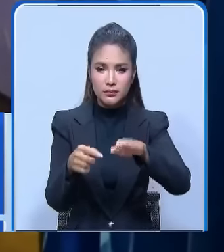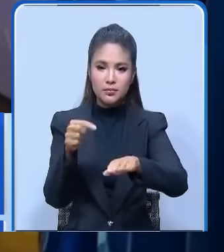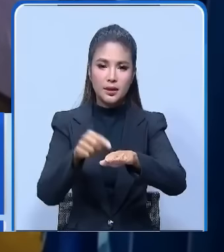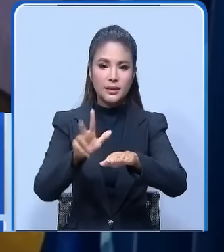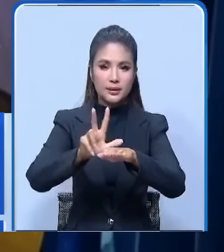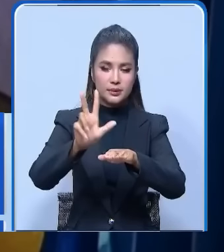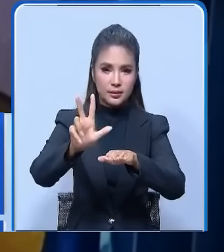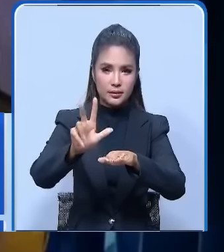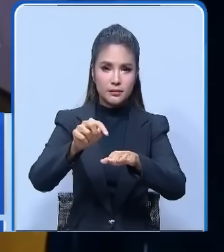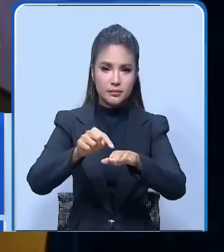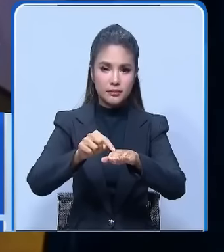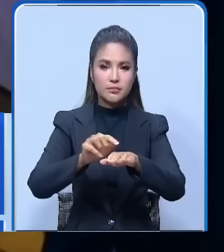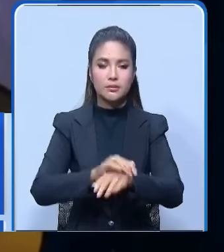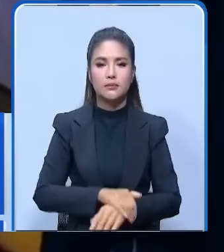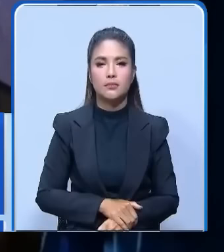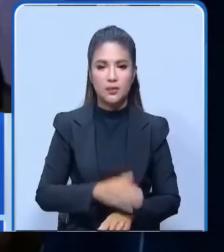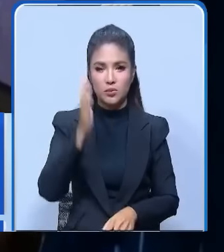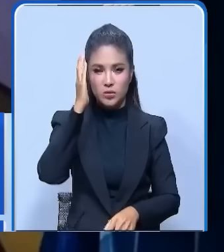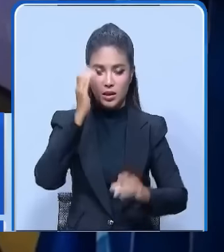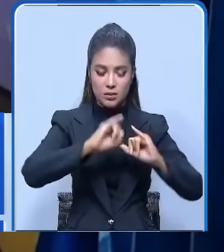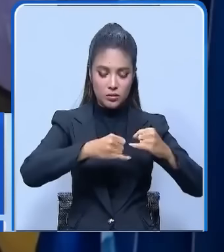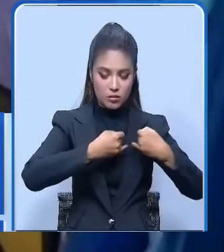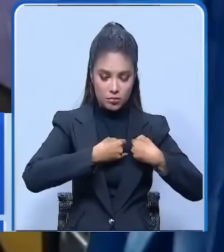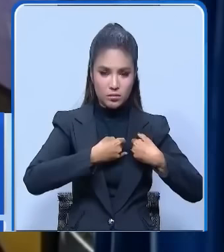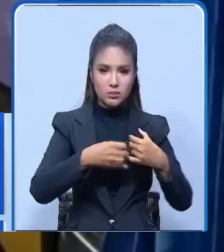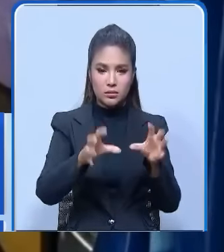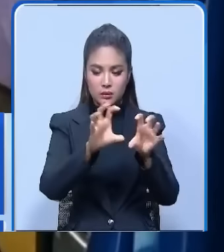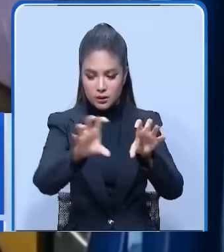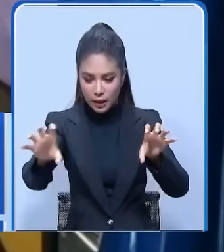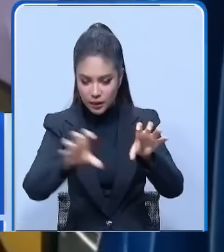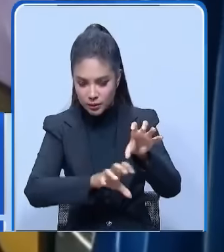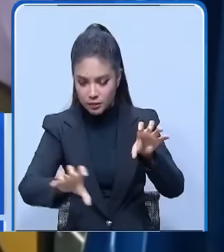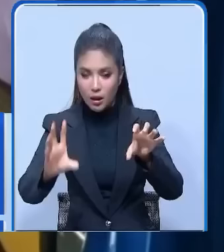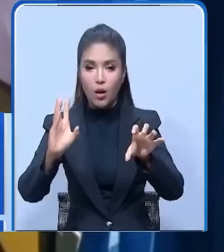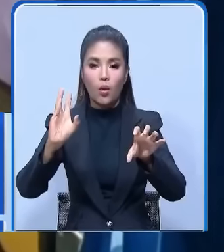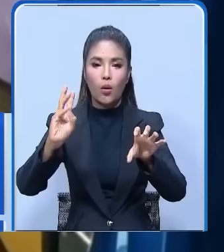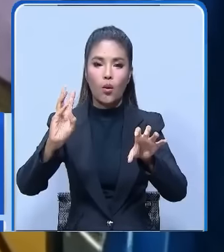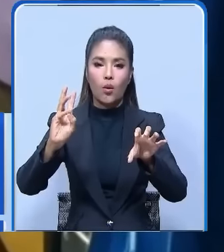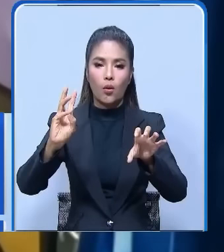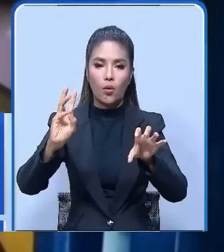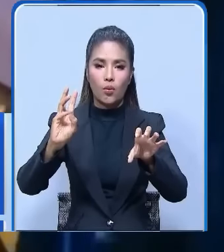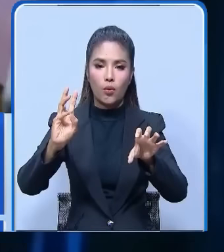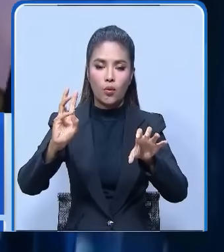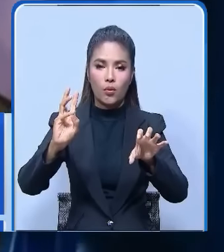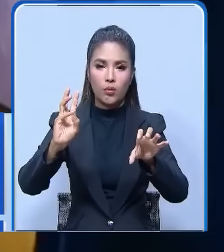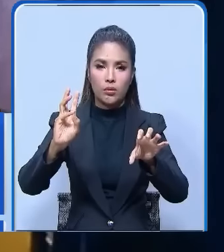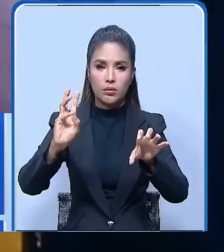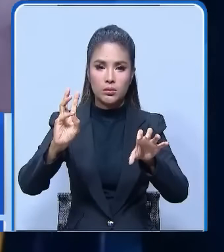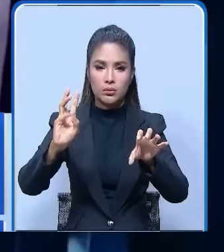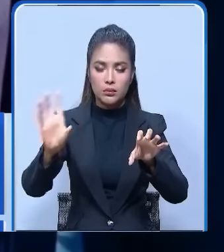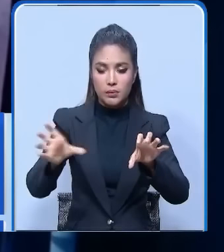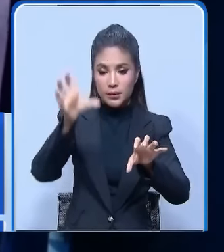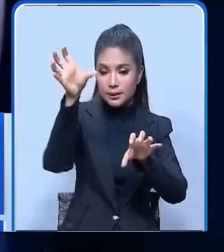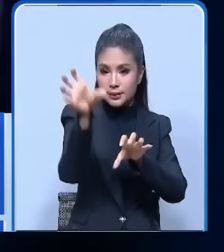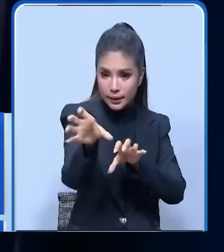ายจีรพัฒน์ชินบุตรพบ6ถังเป็นไปตามที่ขออนุญาตไว้ติดตั้งอยู่บริเวณด้านท้ายของรถแล้วมีอีก1ถังที่